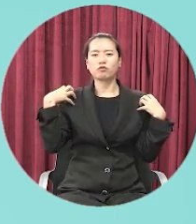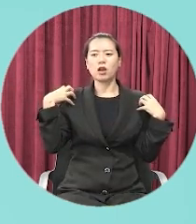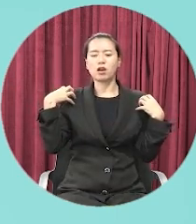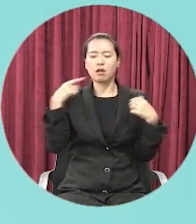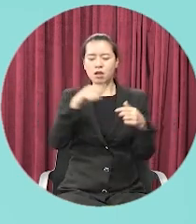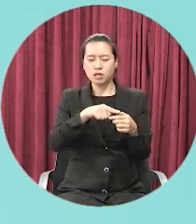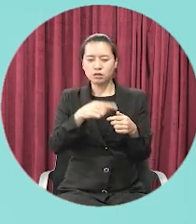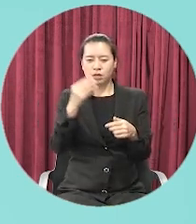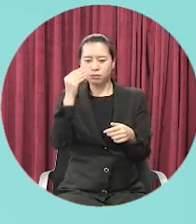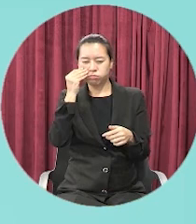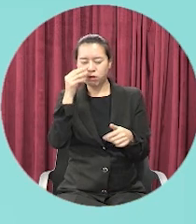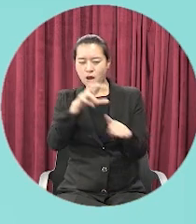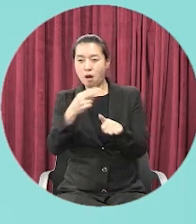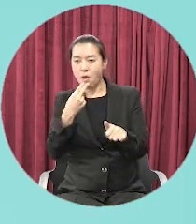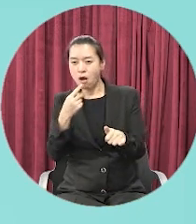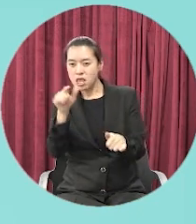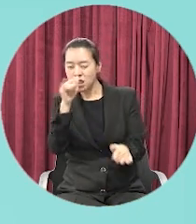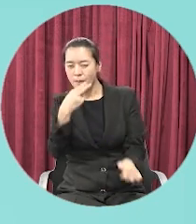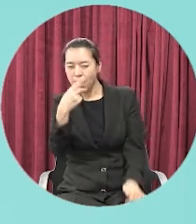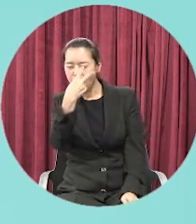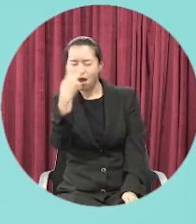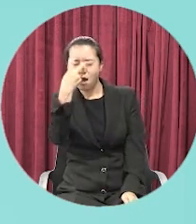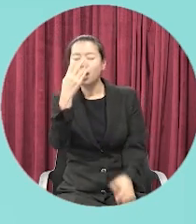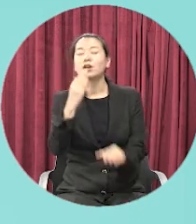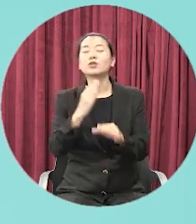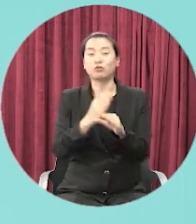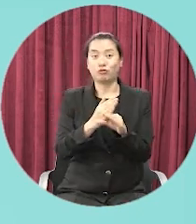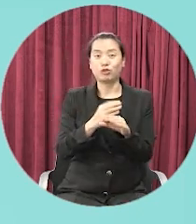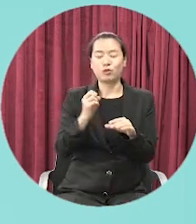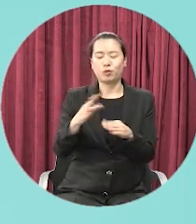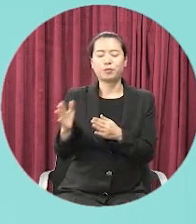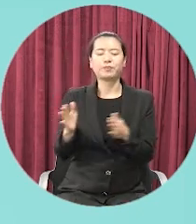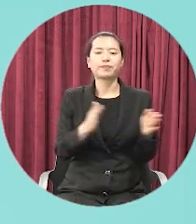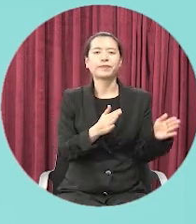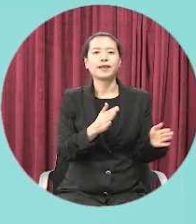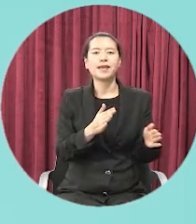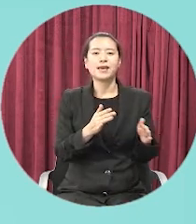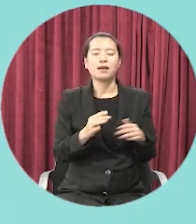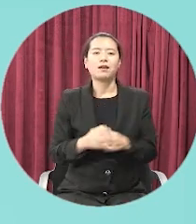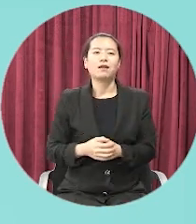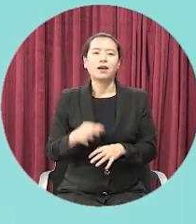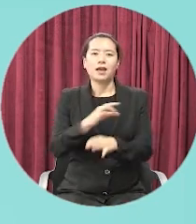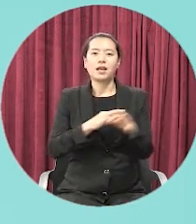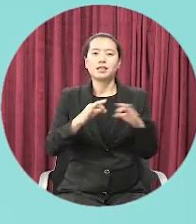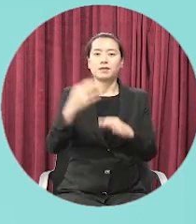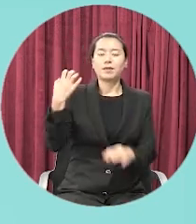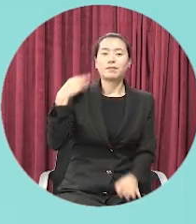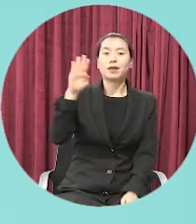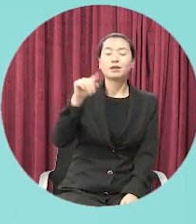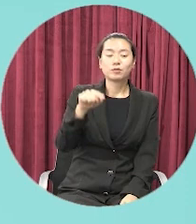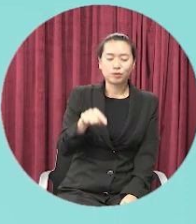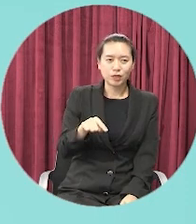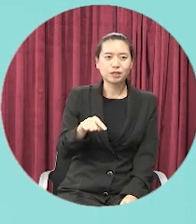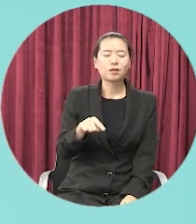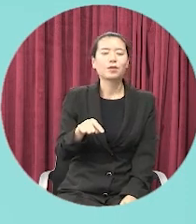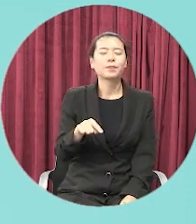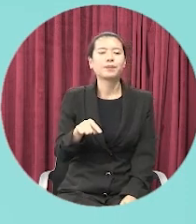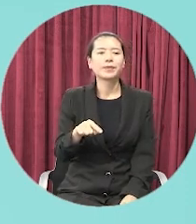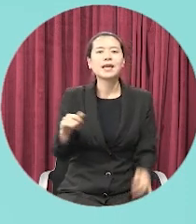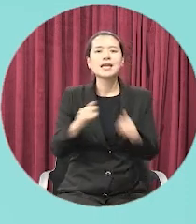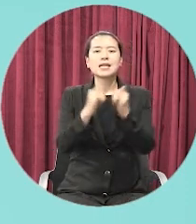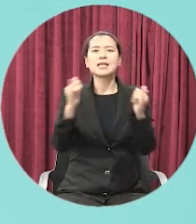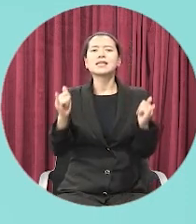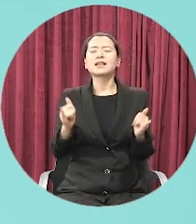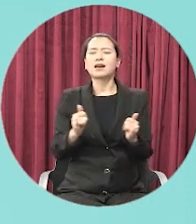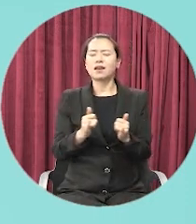강추 하고 있는 바입니다 그리고 또 행 안구에서 이제 정부혁신 종합 배움으로써 사회적